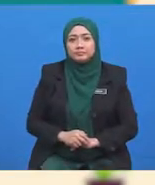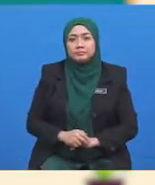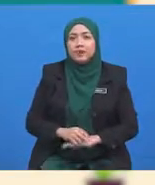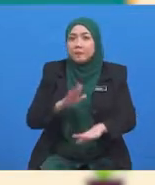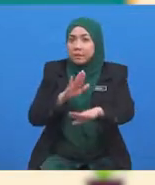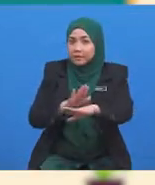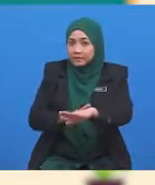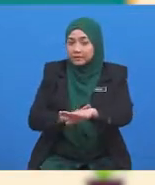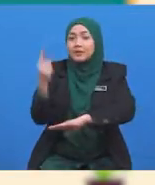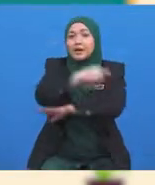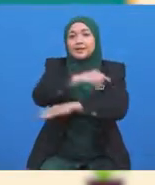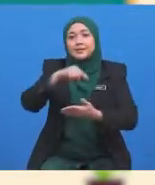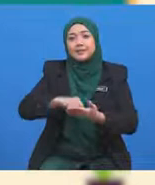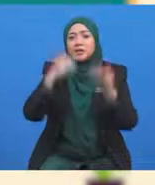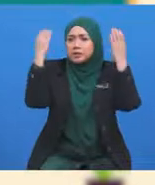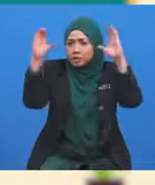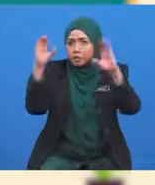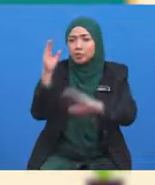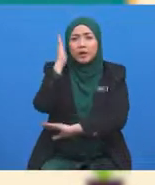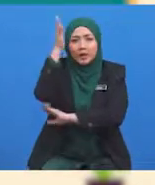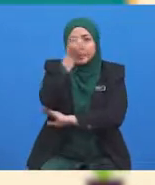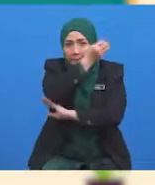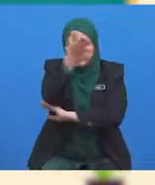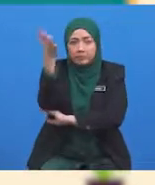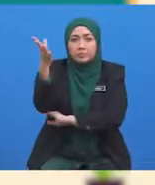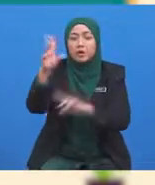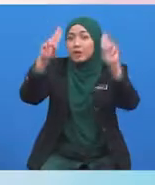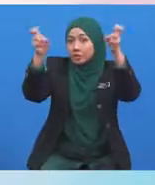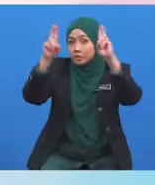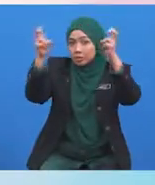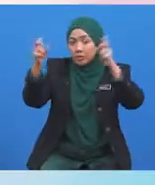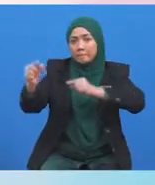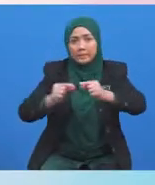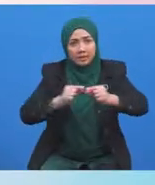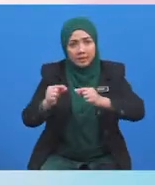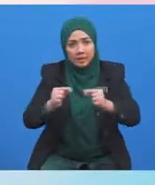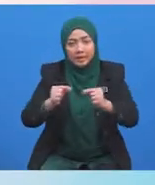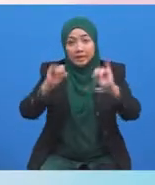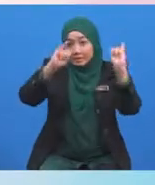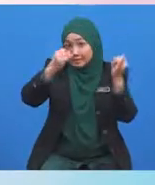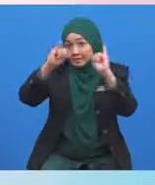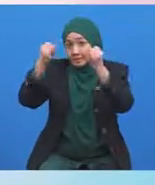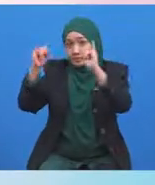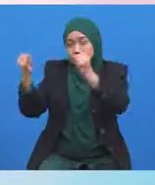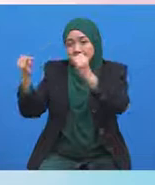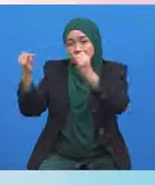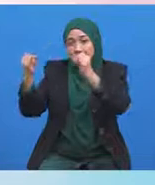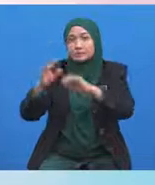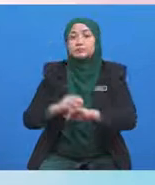Pada episod kali ini, cikgu akan menerangkan tajuk gerakan jisim di bawah tema sistem